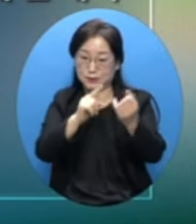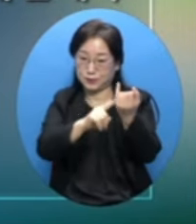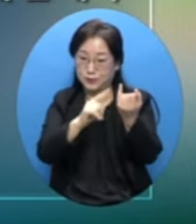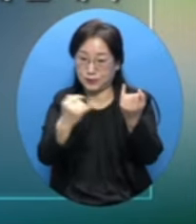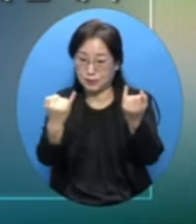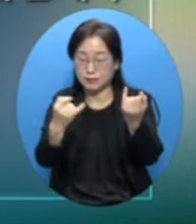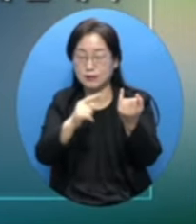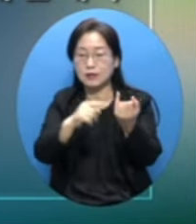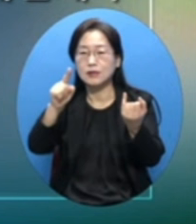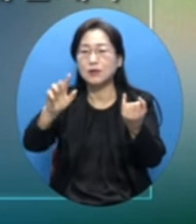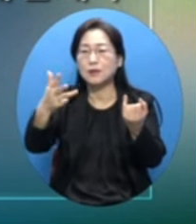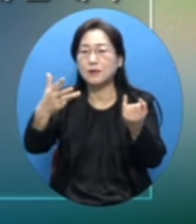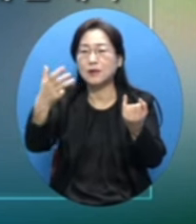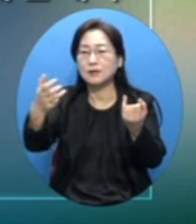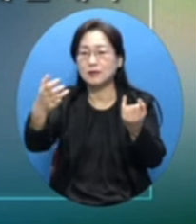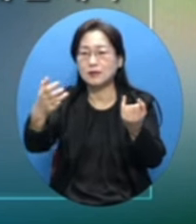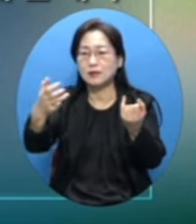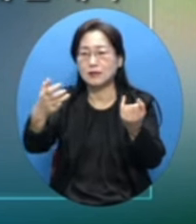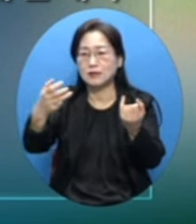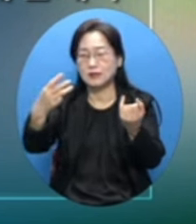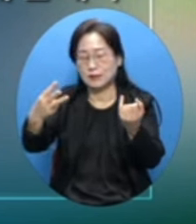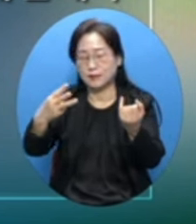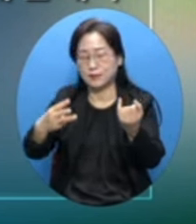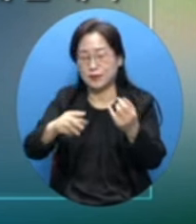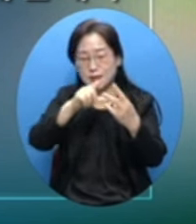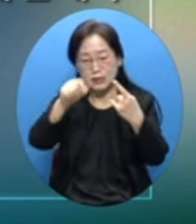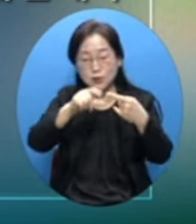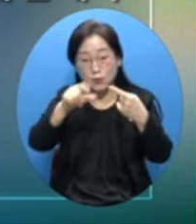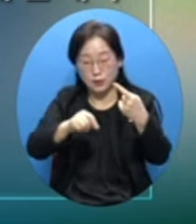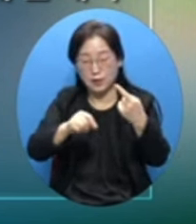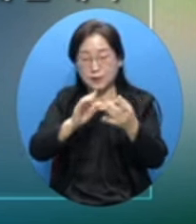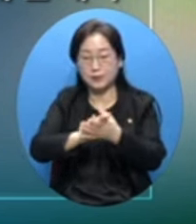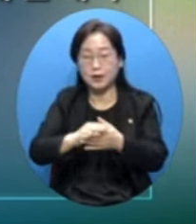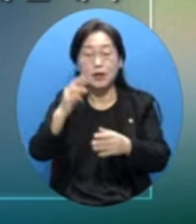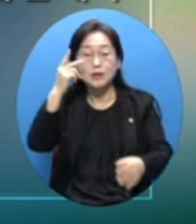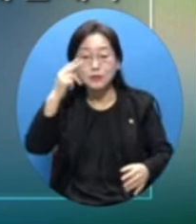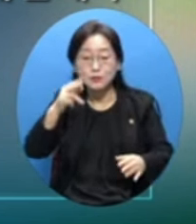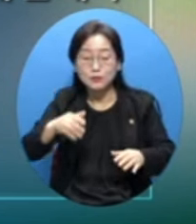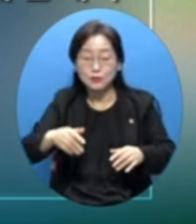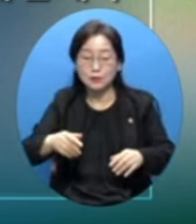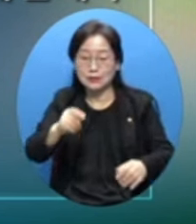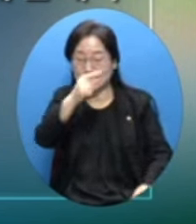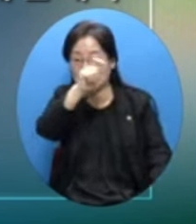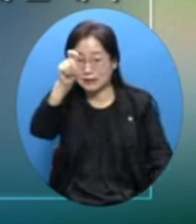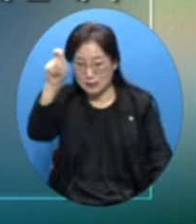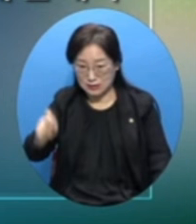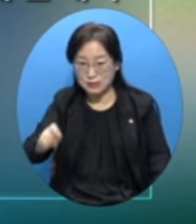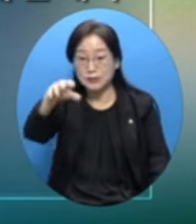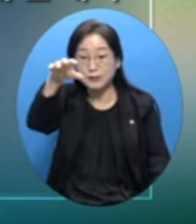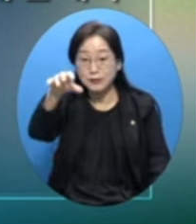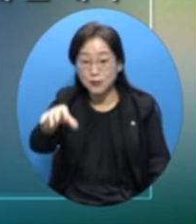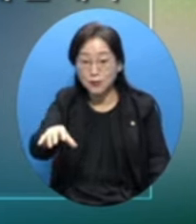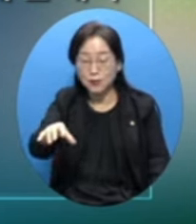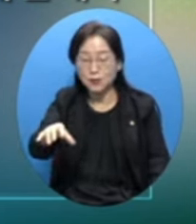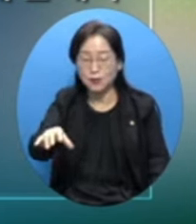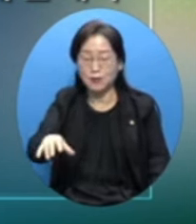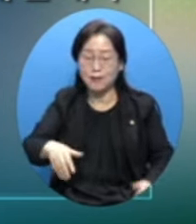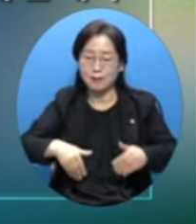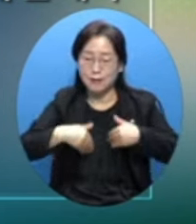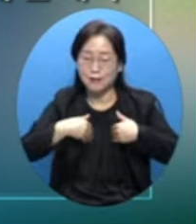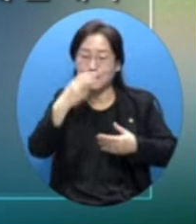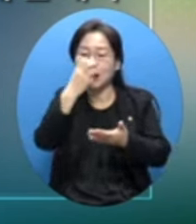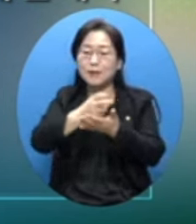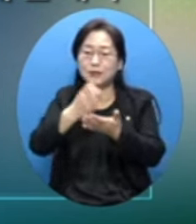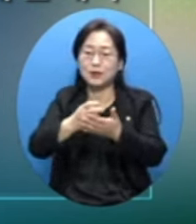1883년 1월 28일 미국 텍사스 남감리교회 독실한 가정에서 태어났습니다 꿈만은 어린시절부터